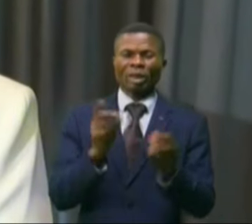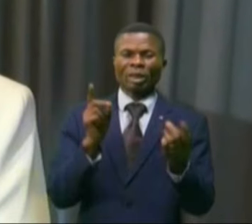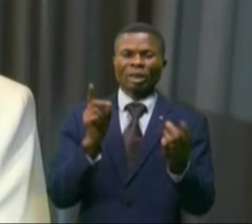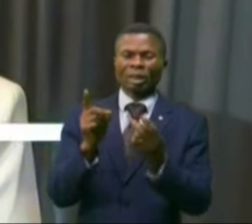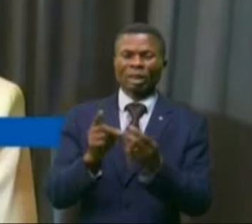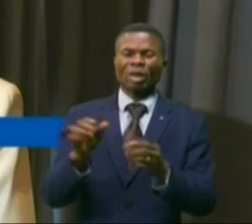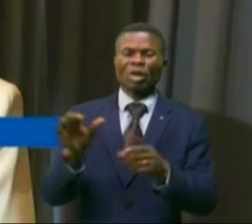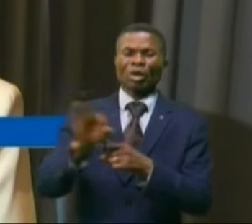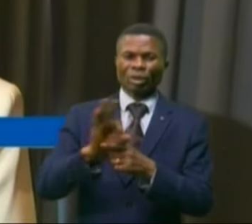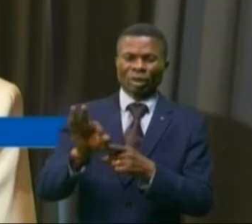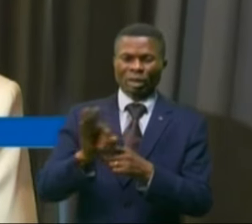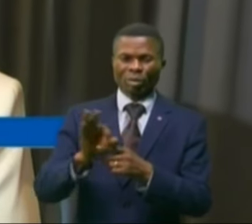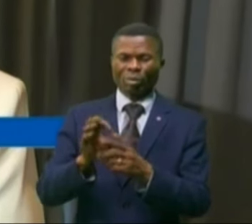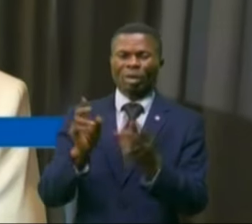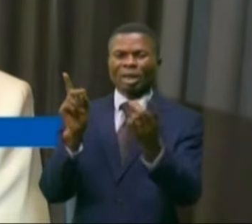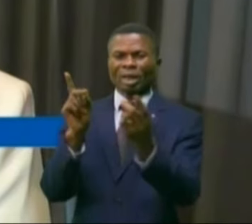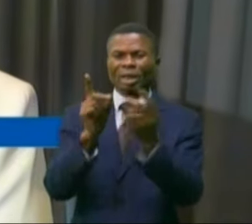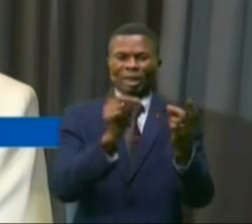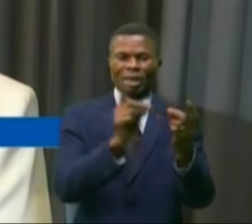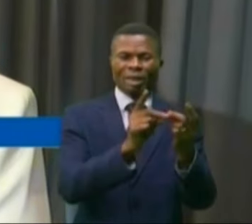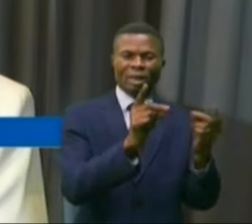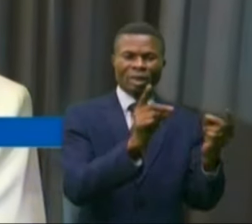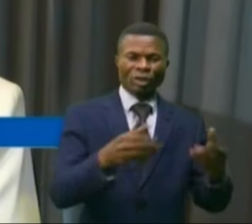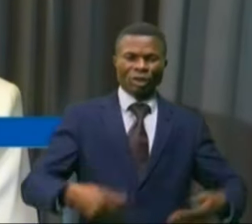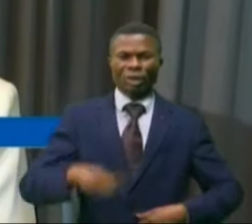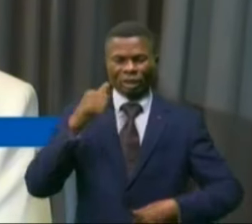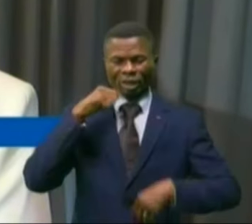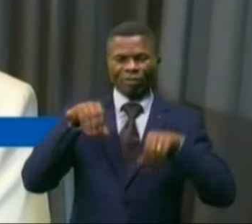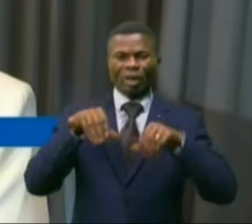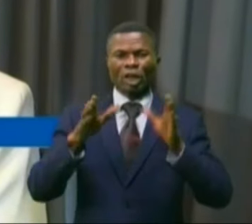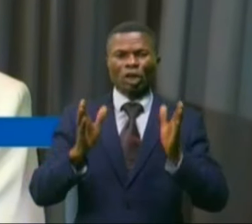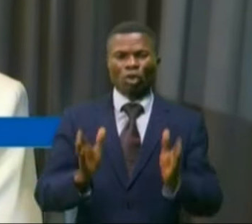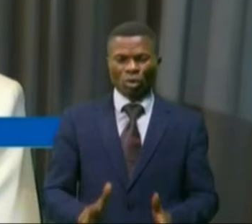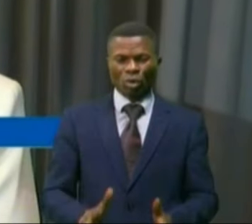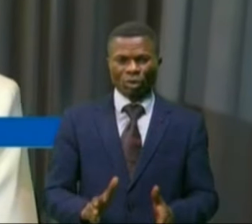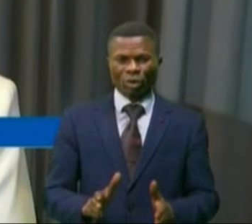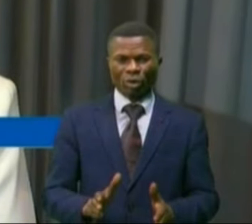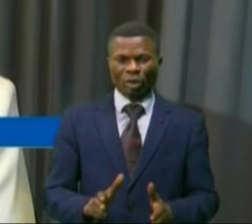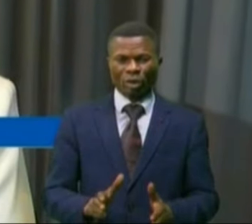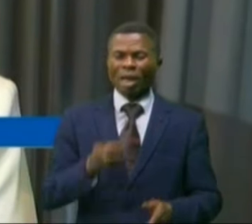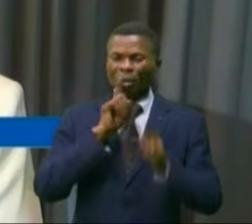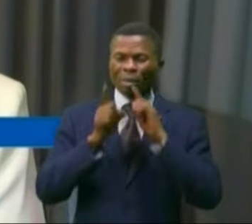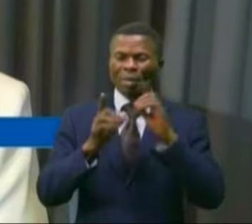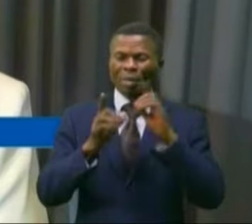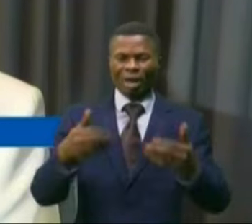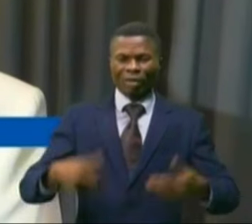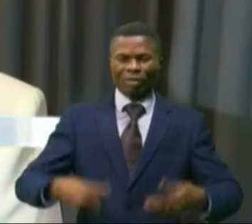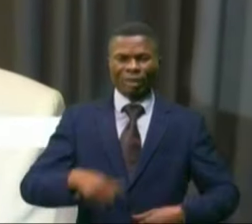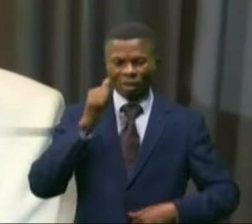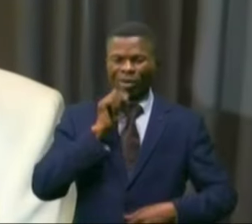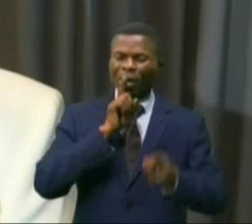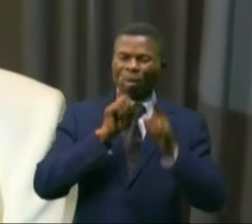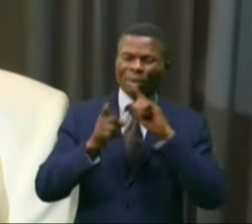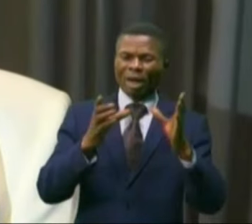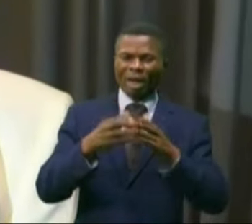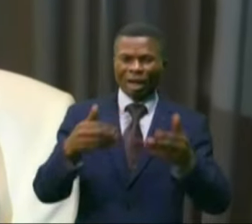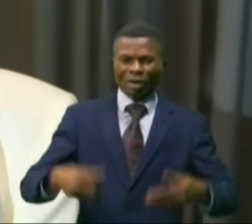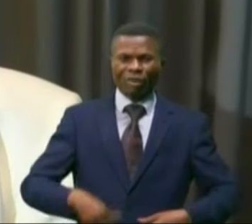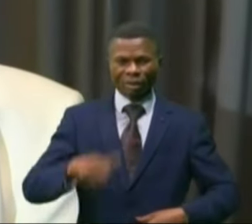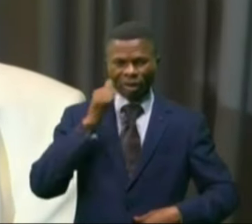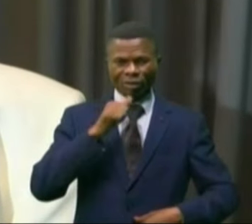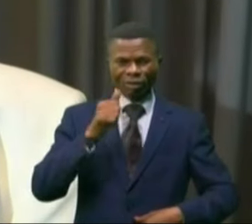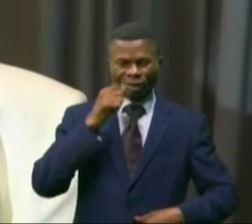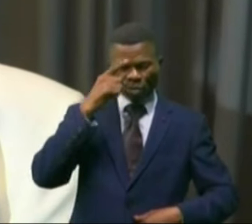ateliers, aller à la rencontre des jeunes filles congolaises, de pouvoir discuter avec elles, de pouvoir échanger avec elles, pour pouvoir rejoindre